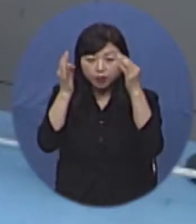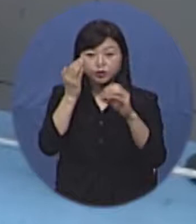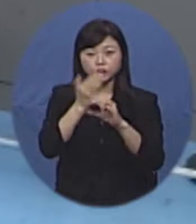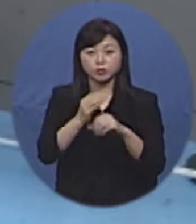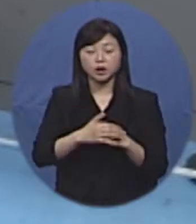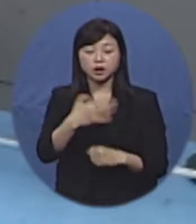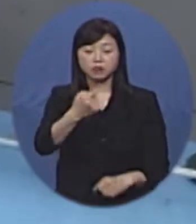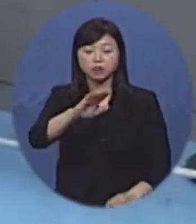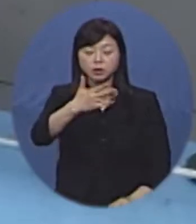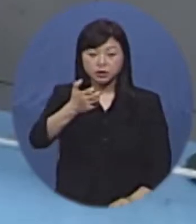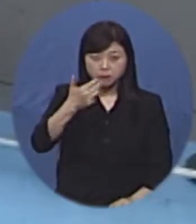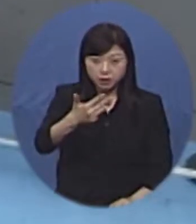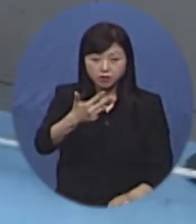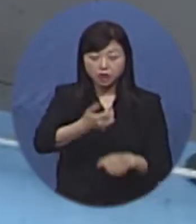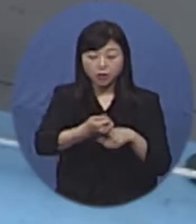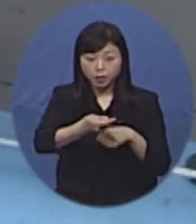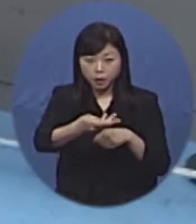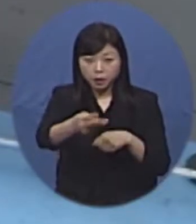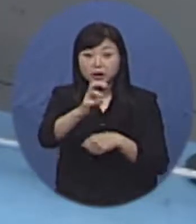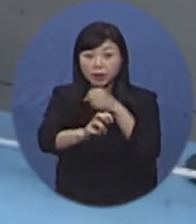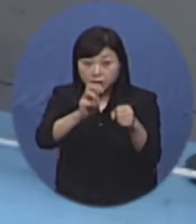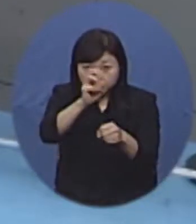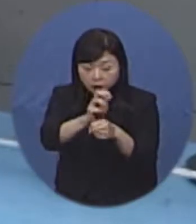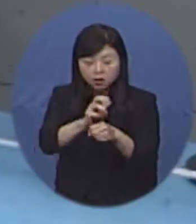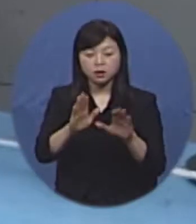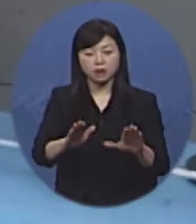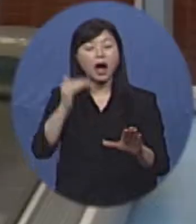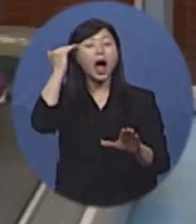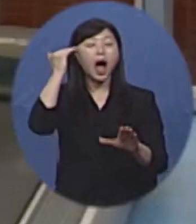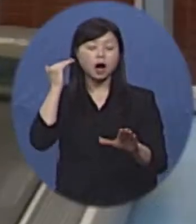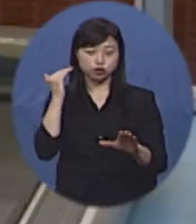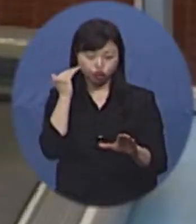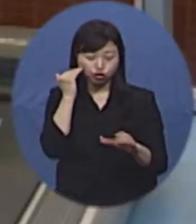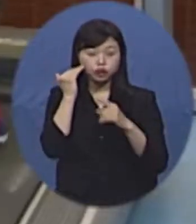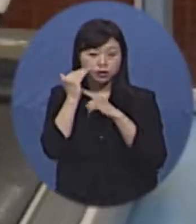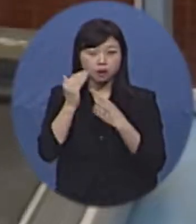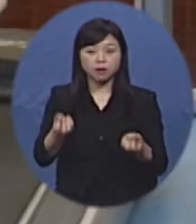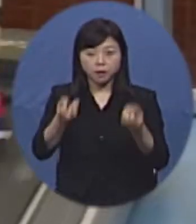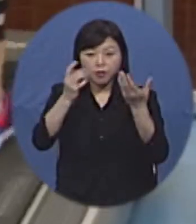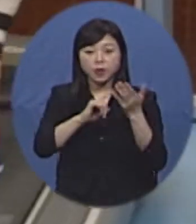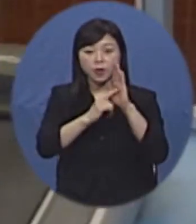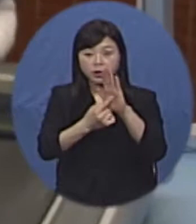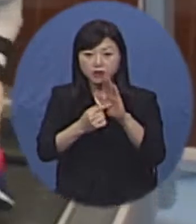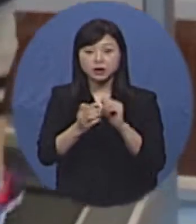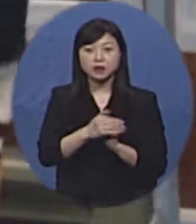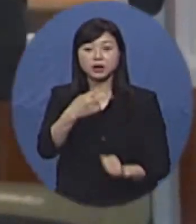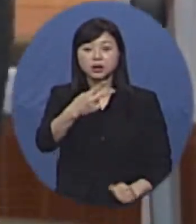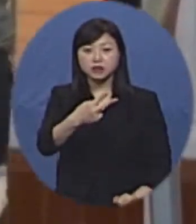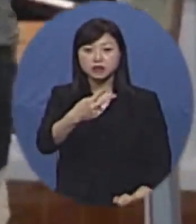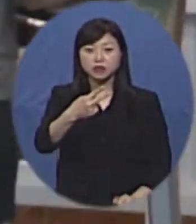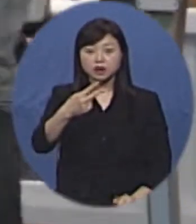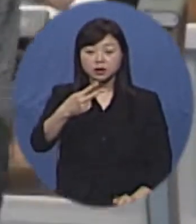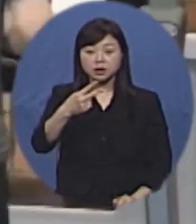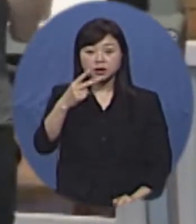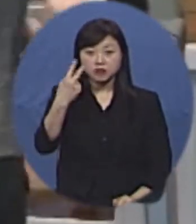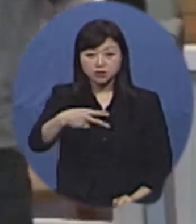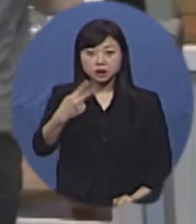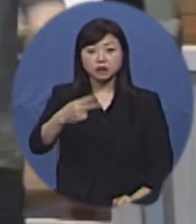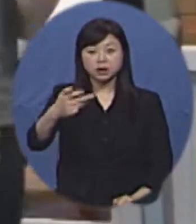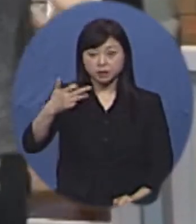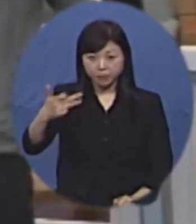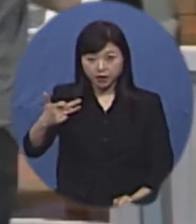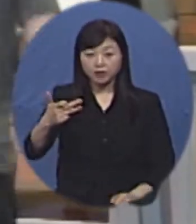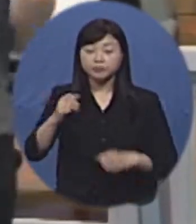1988년 서울 패럴림픽에 이어 30년 만에 대한민국에서 펼쳐지는 스포츠 축제인 2018 평창 동계